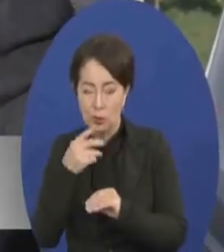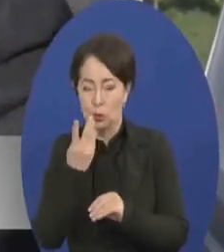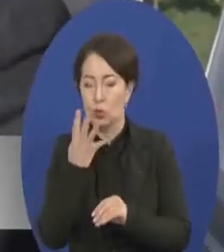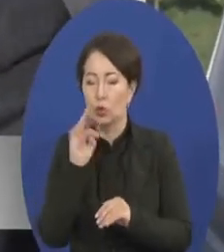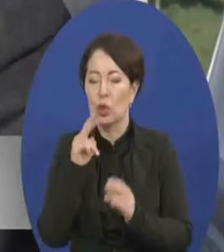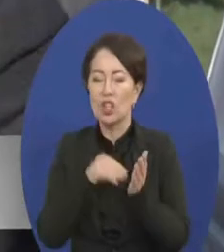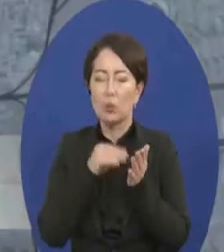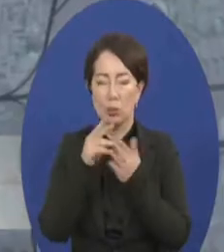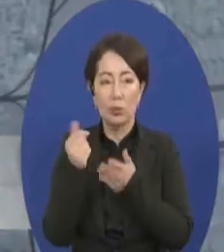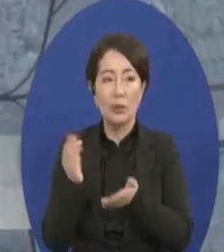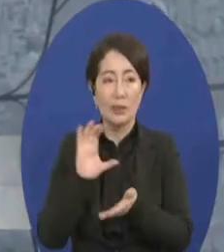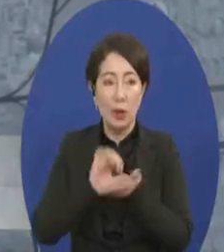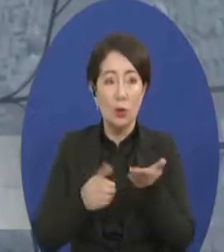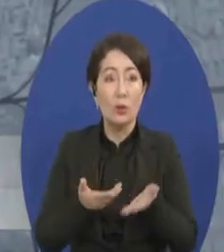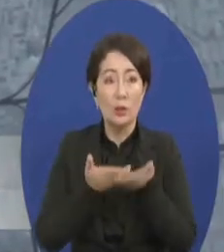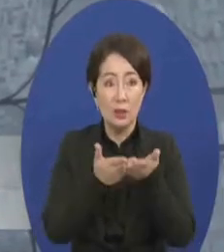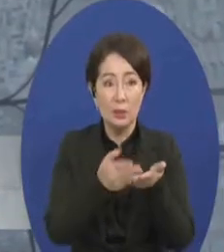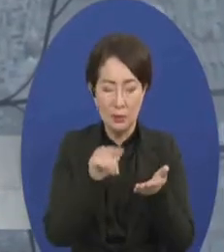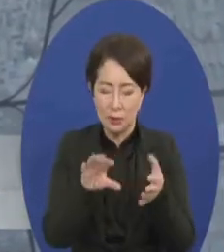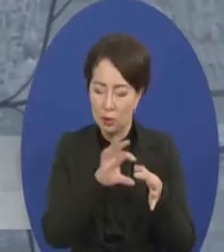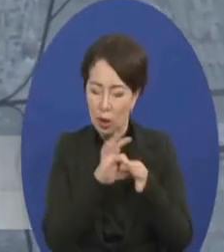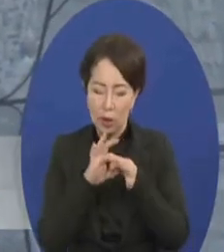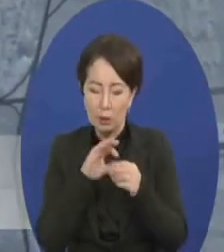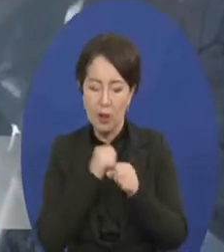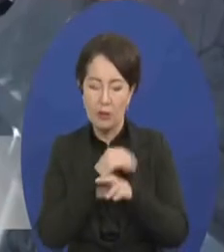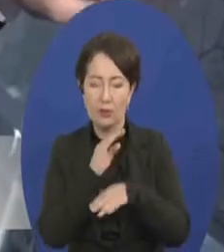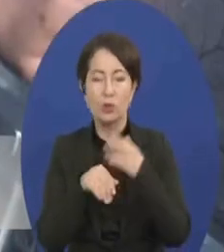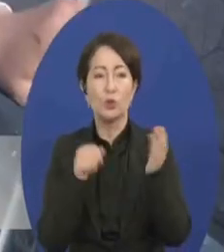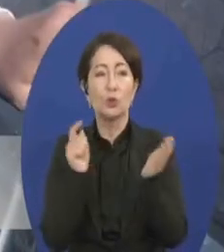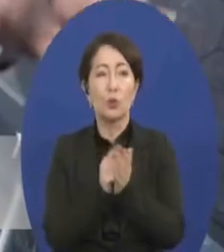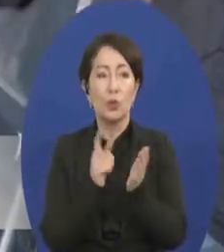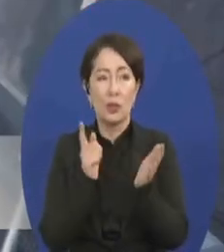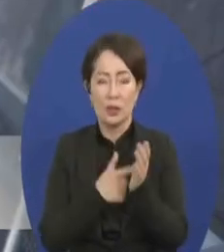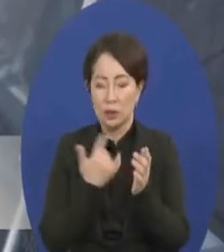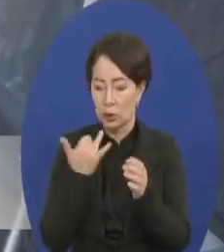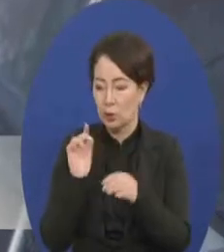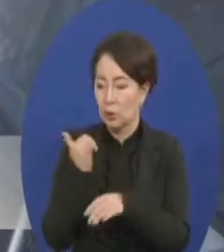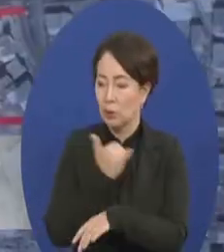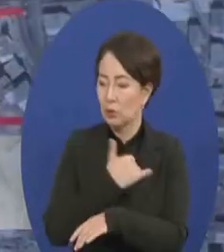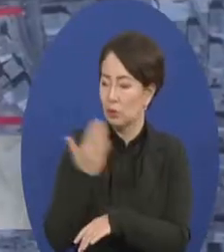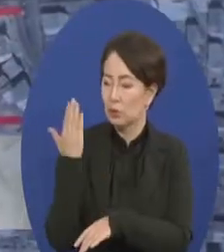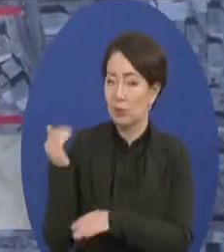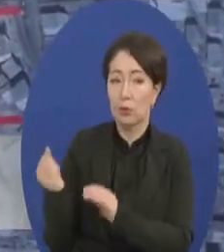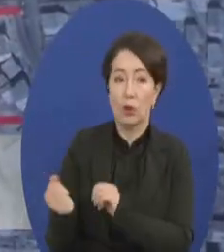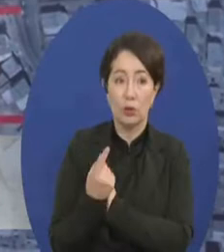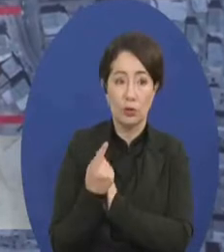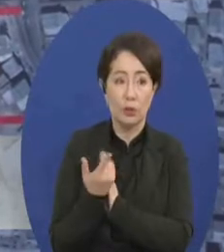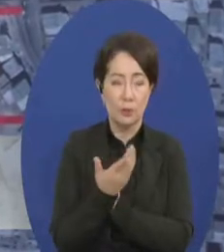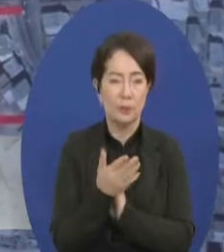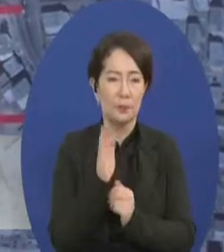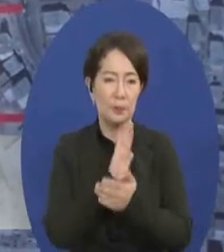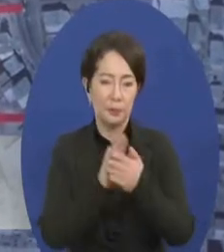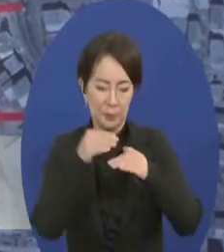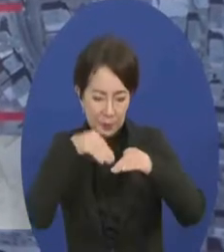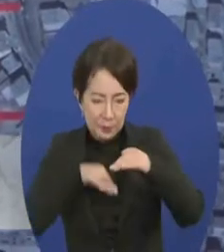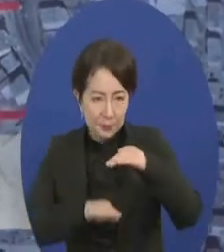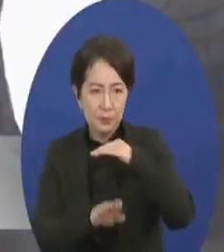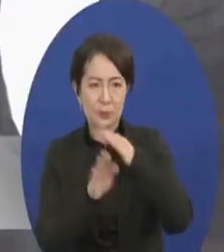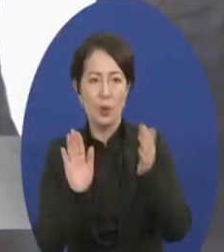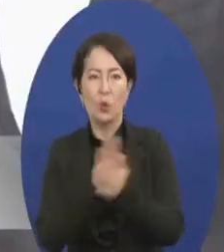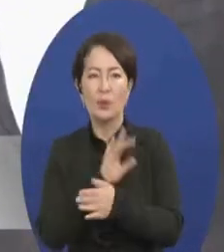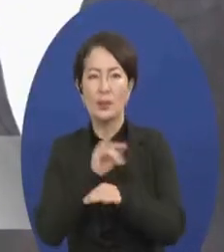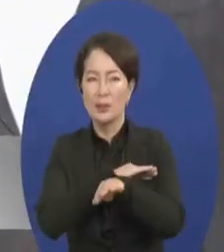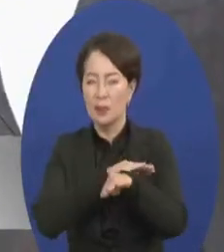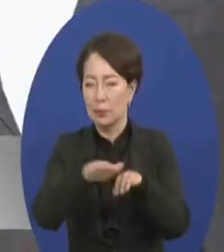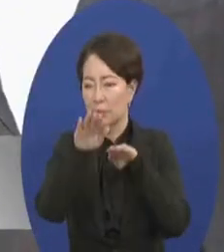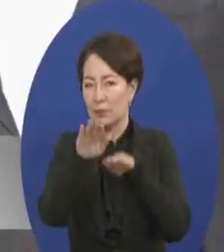төгрөгийн санхүүжилтийг дэмжсэн. Энэ хүрээнд хамтын уялдаа холбоо хамгийн чухал гэдгийг хотын удирдлага онцлсан юм а. Шинэ нүхэн гарц хурдны зам байгуулах,